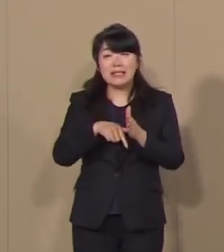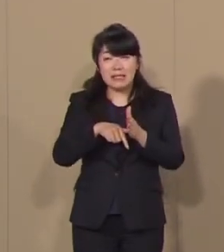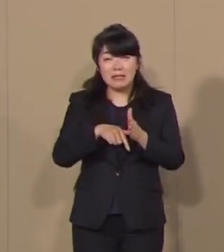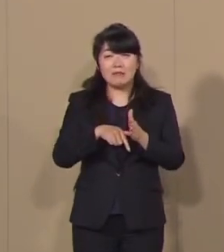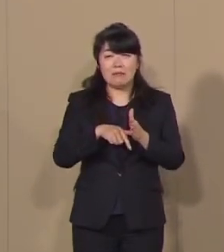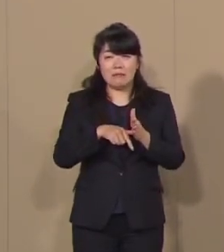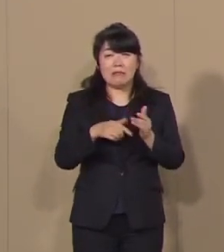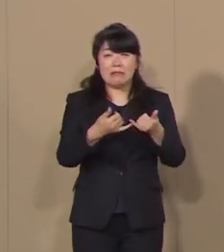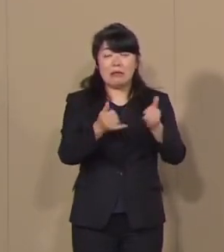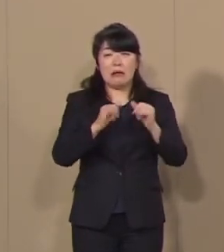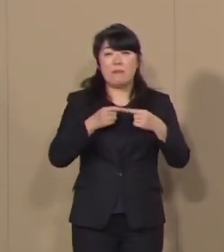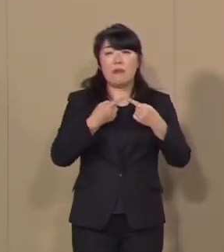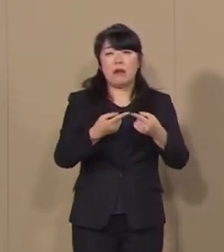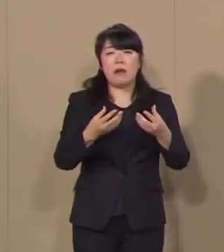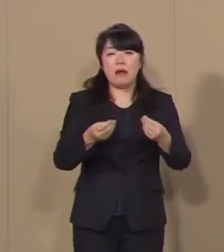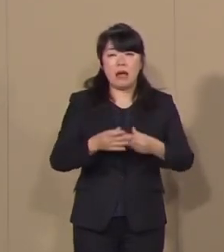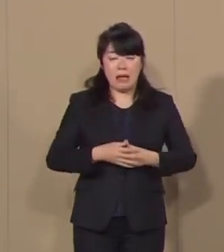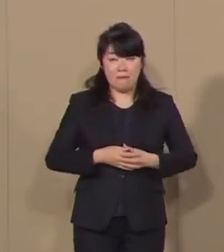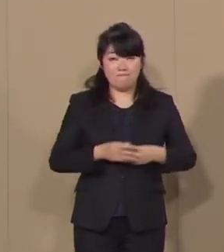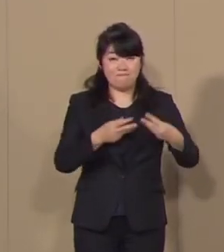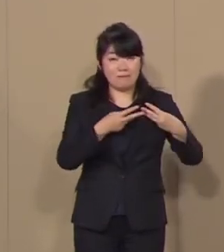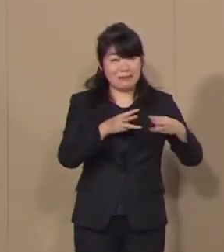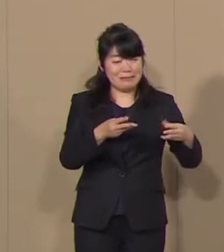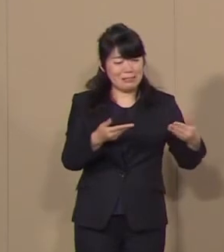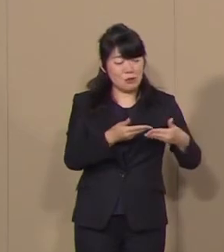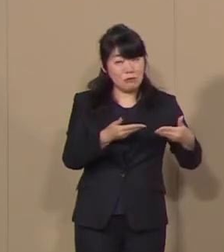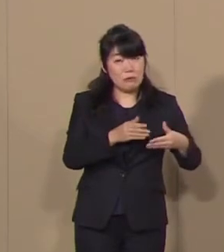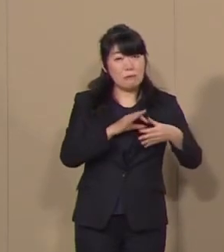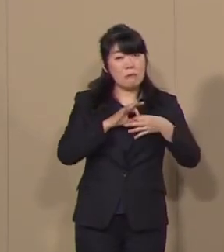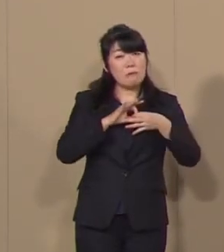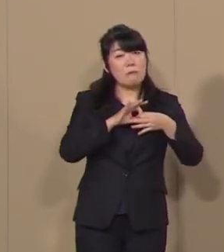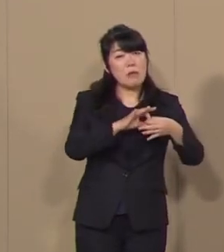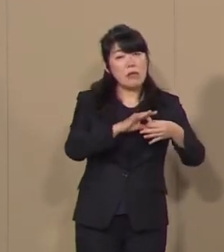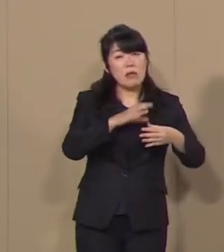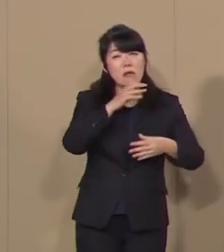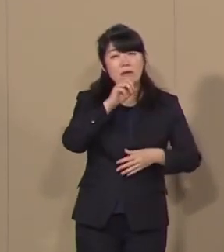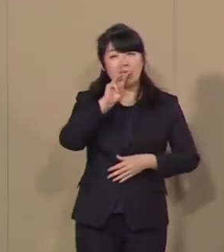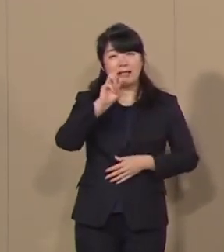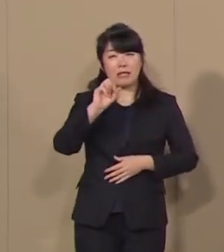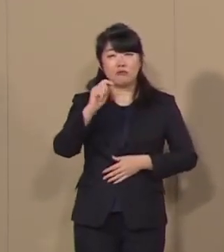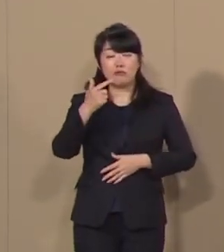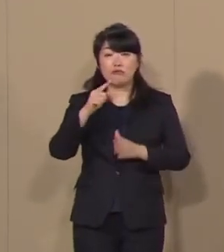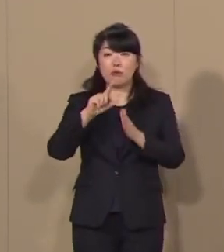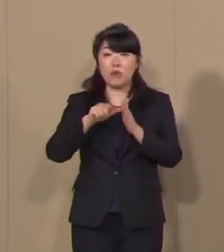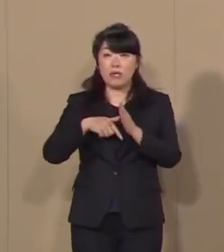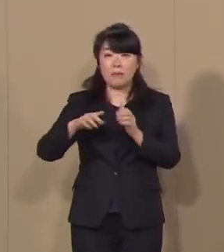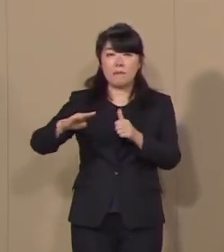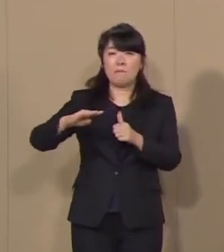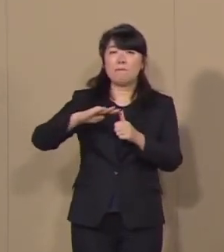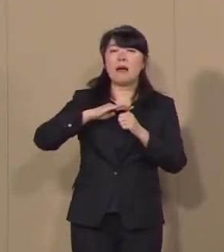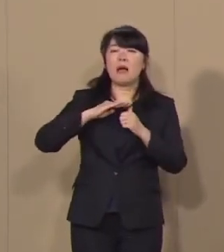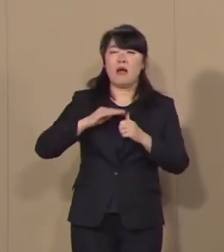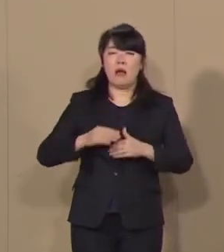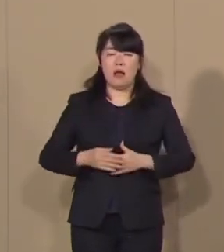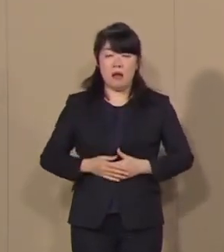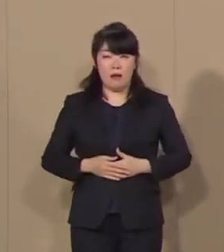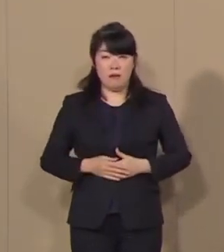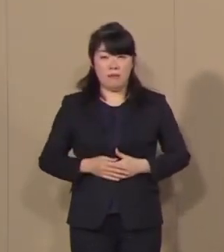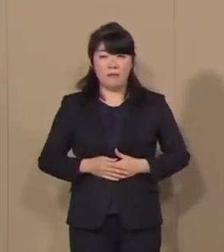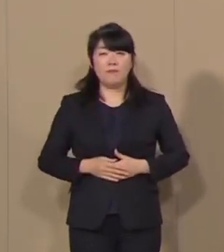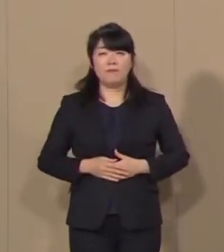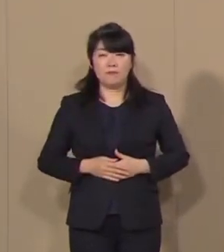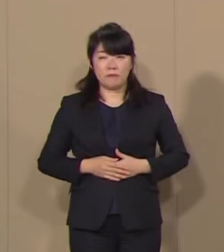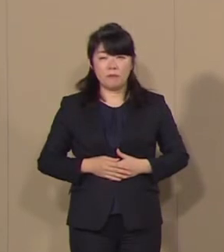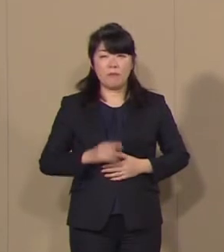です非正規労働を渡り歩きながら暮らし36歳のときに雇い止め解雇されました非